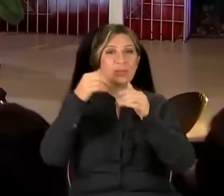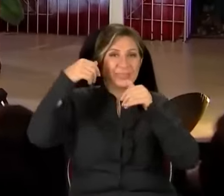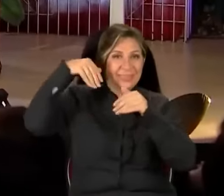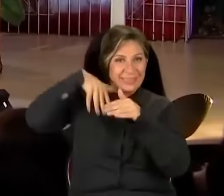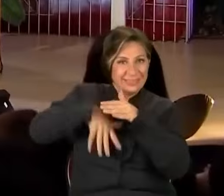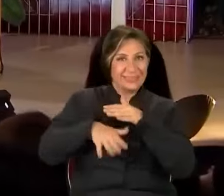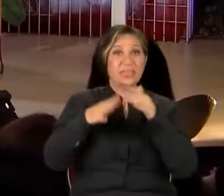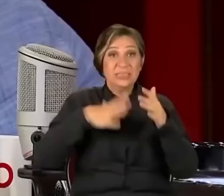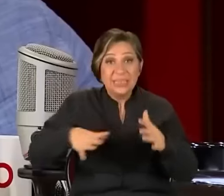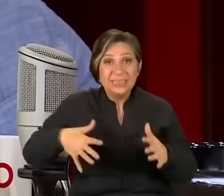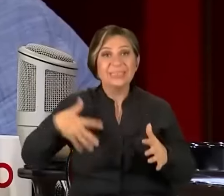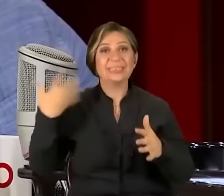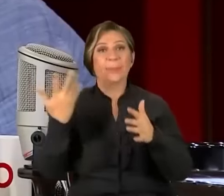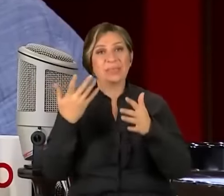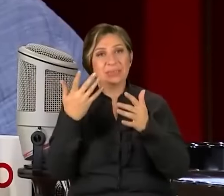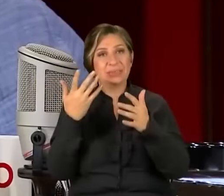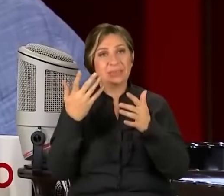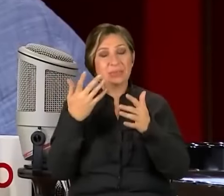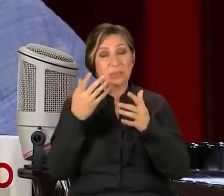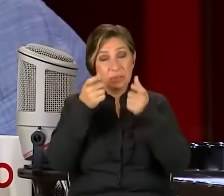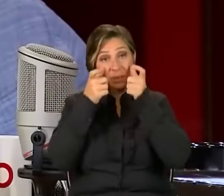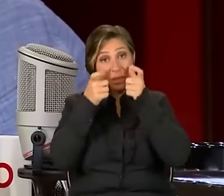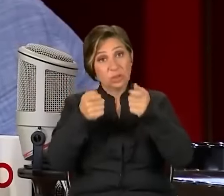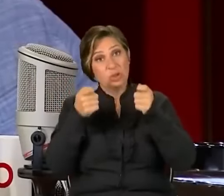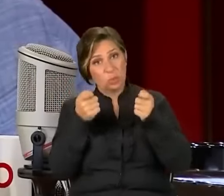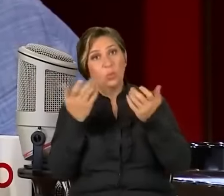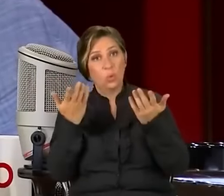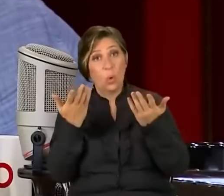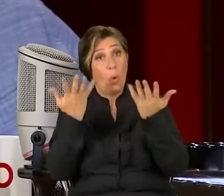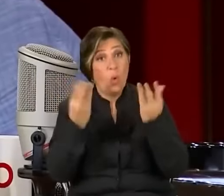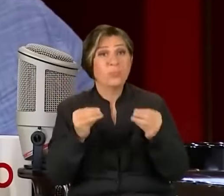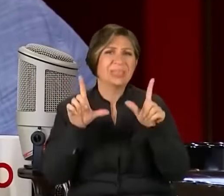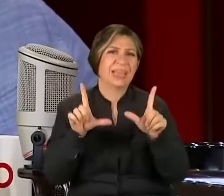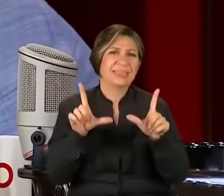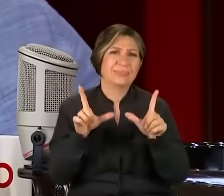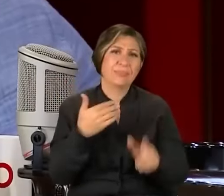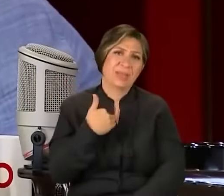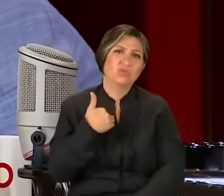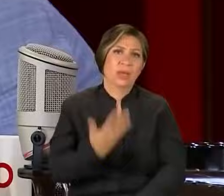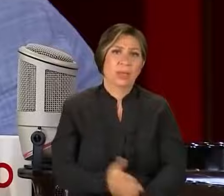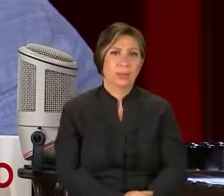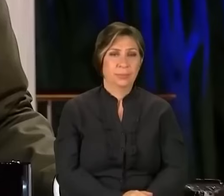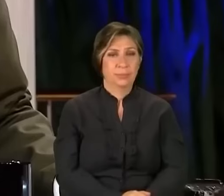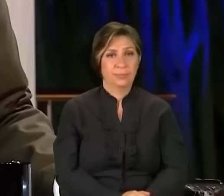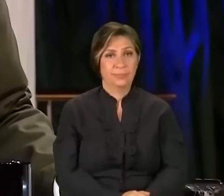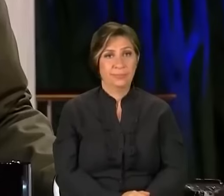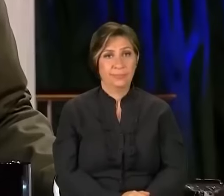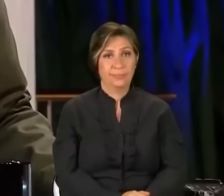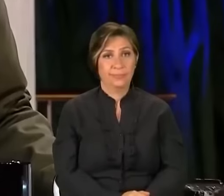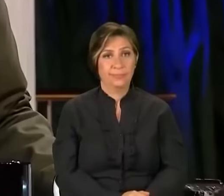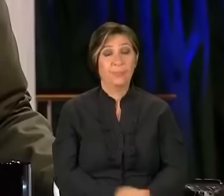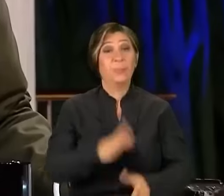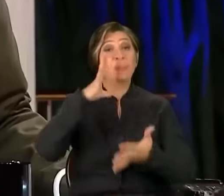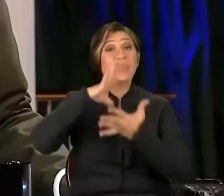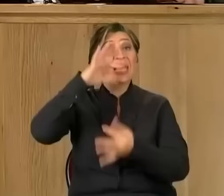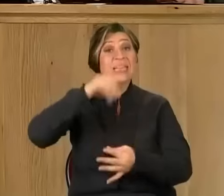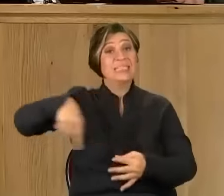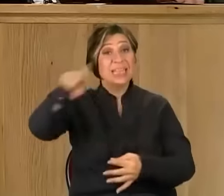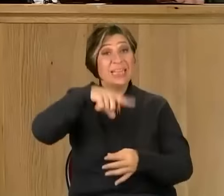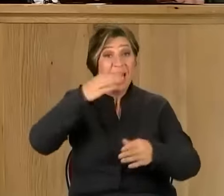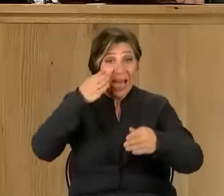istemez ona biraz daha dikkat gösteriyorlar tabii. Öyle de olmalı sanki. Yani çünkü